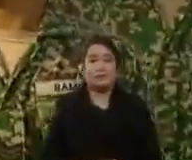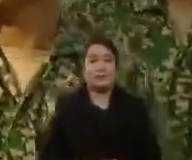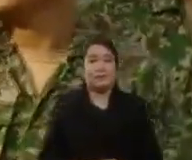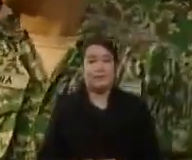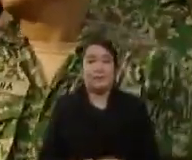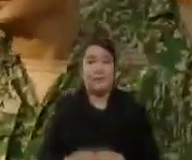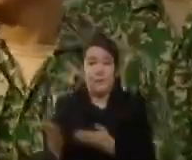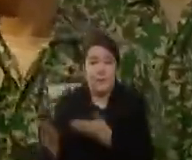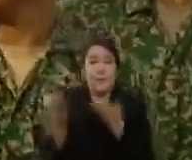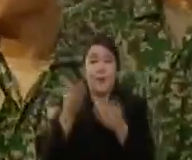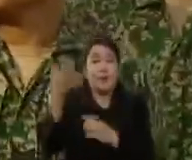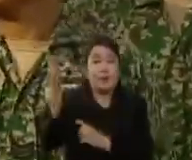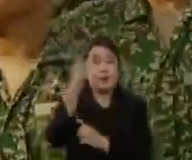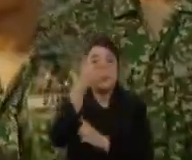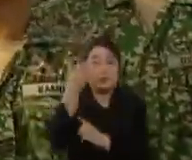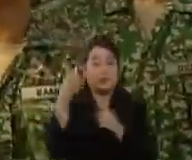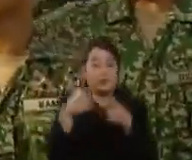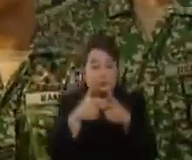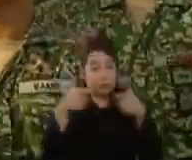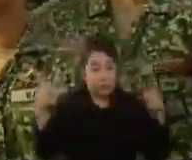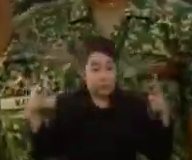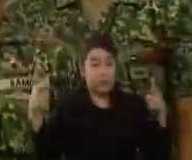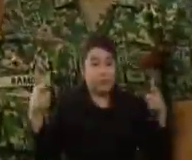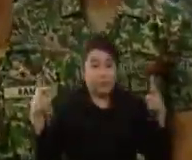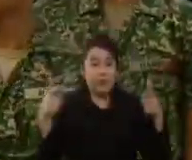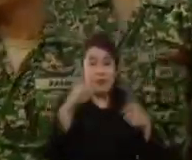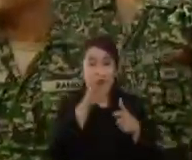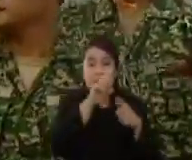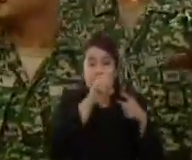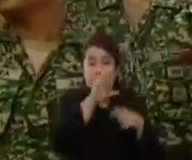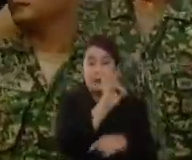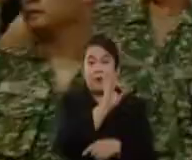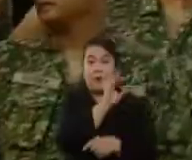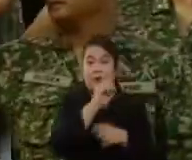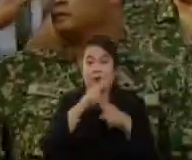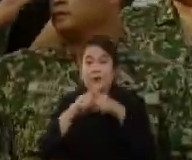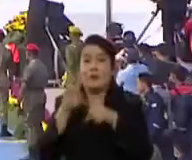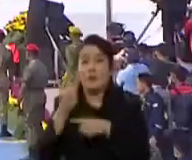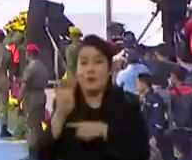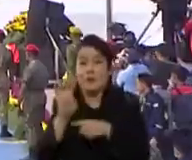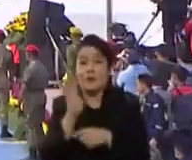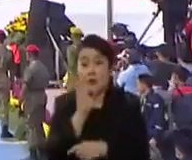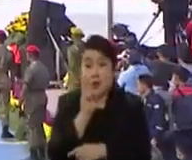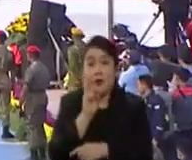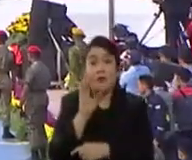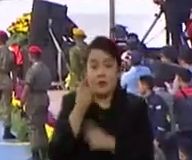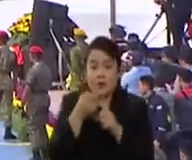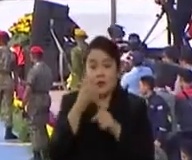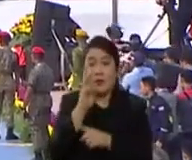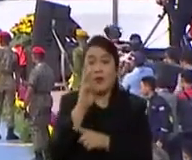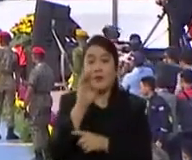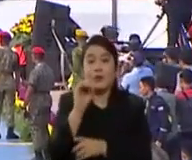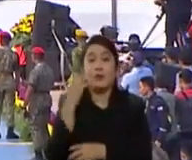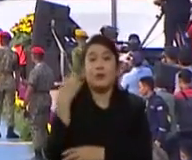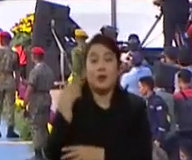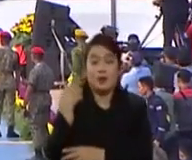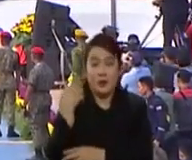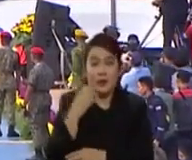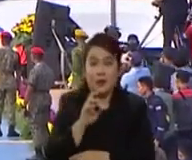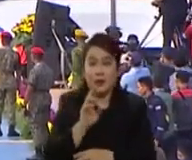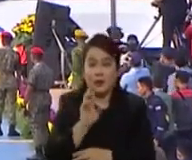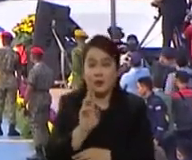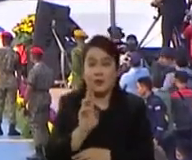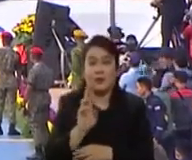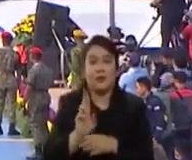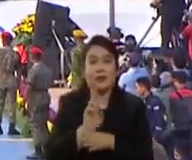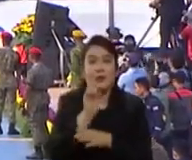Pembawa jalur gemilang berukuran 80x40 kaki oleh 60 pegawai kadet Akademi Latihan Ketenteraan Universiti